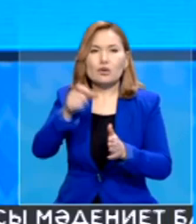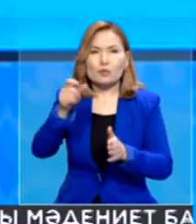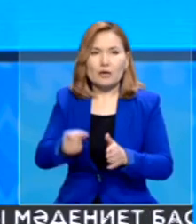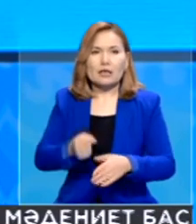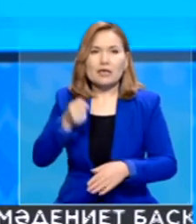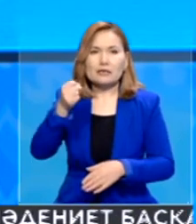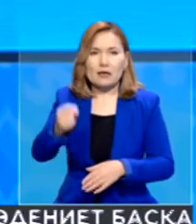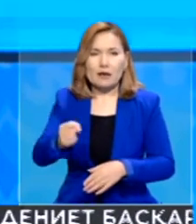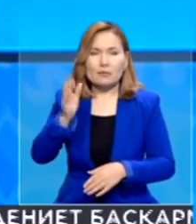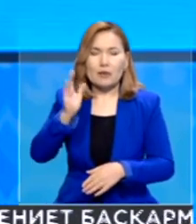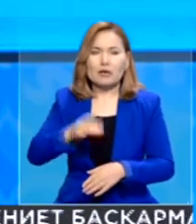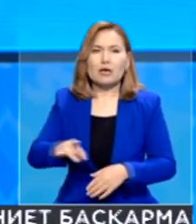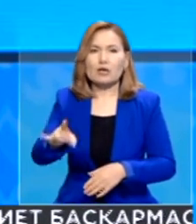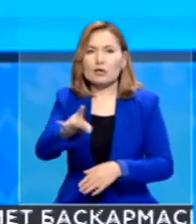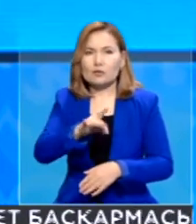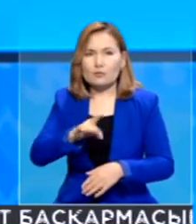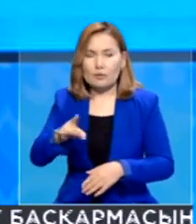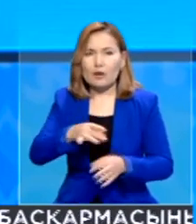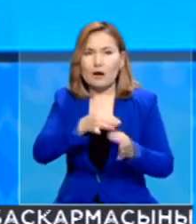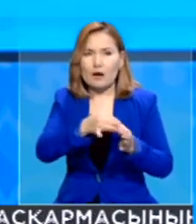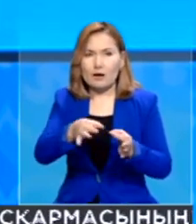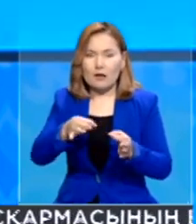Сонымен қатар республикамызда